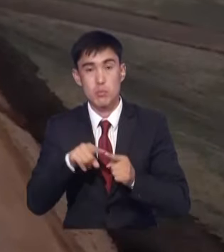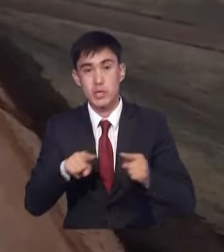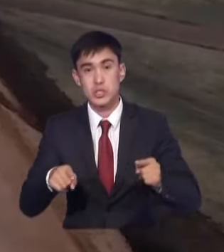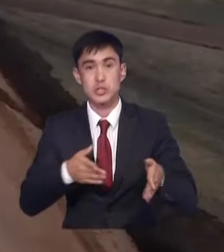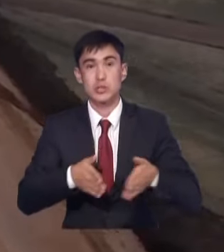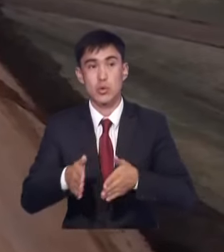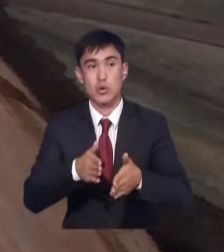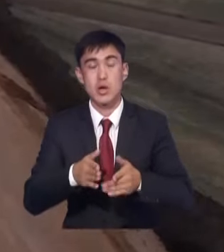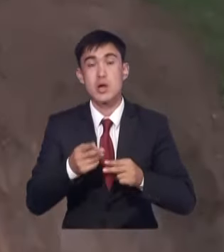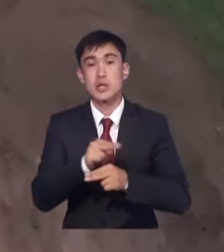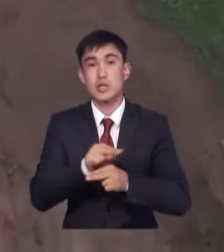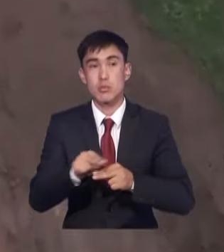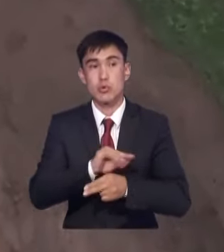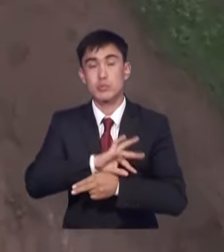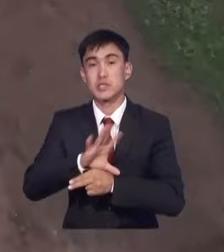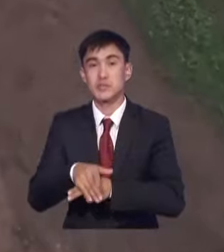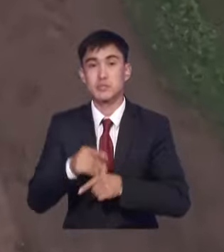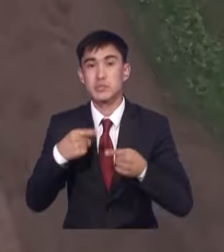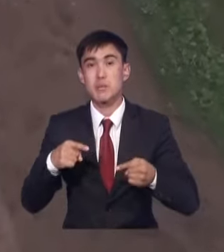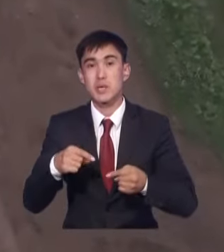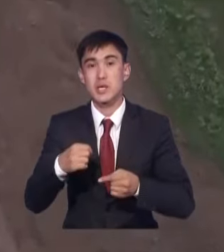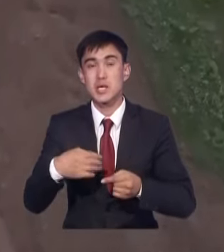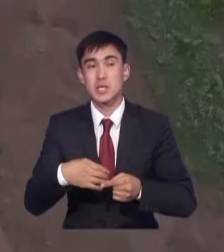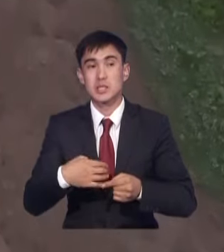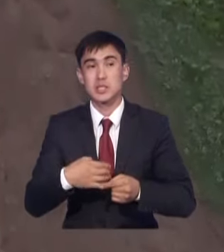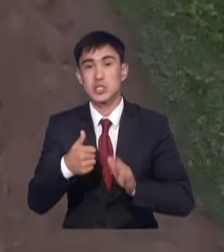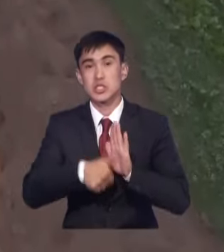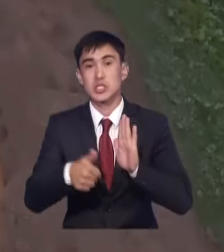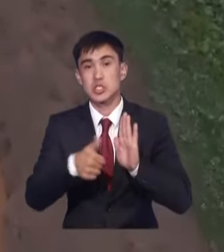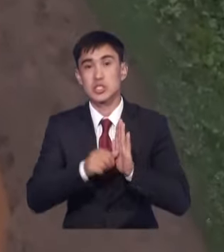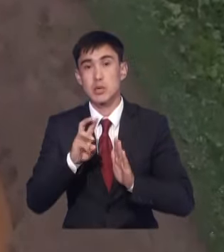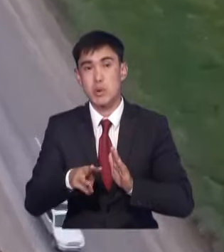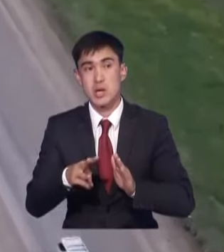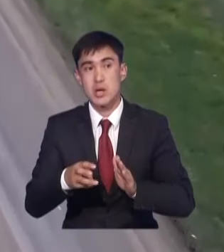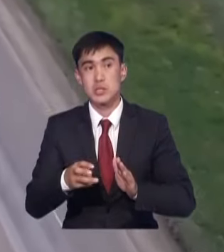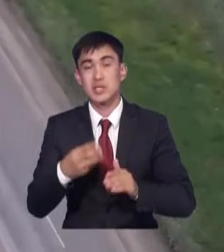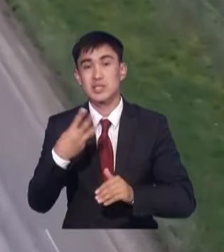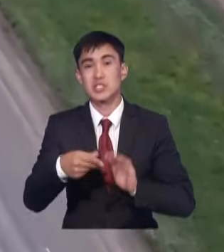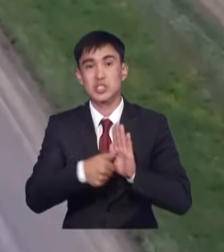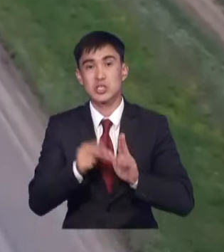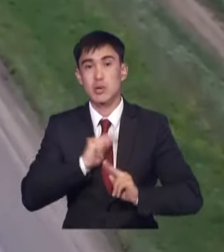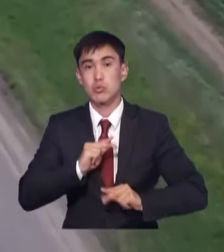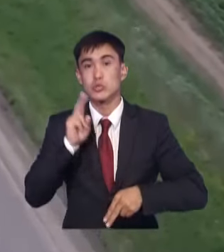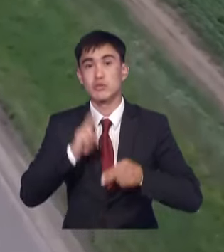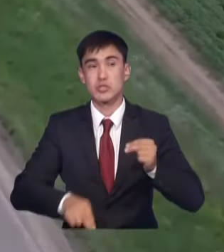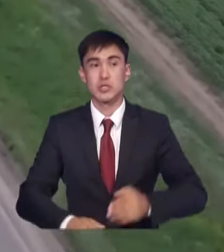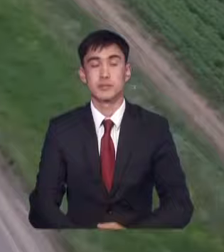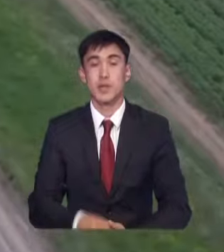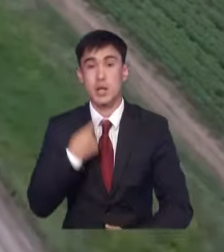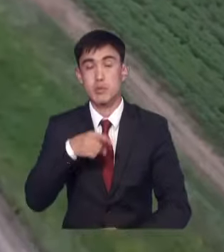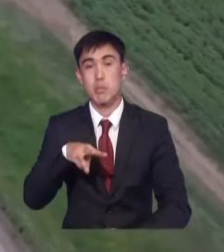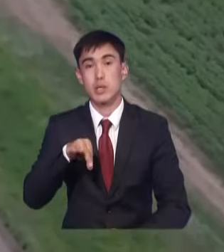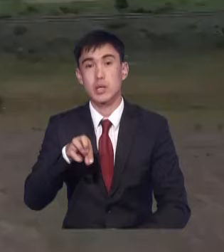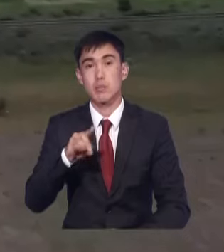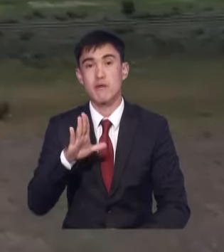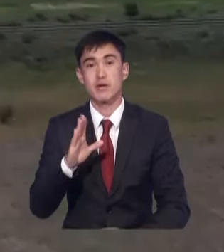дороги текущим ремонтом охватил самые разрушенные 66 км Из них на тридцати шести работу уже завершили - отметил Марат